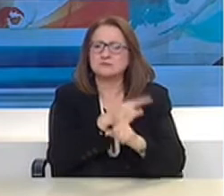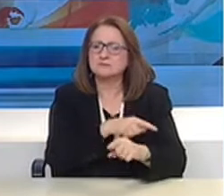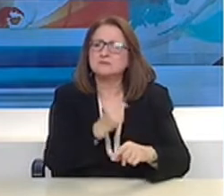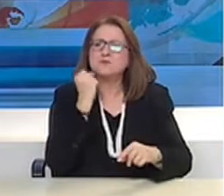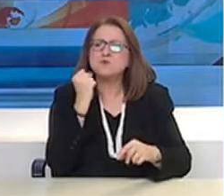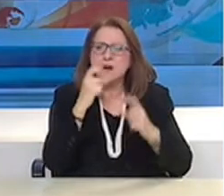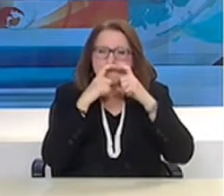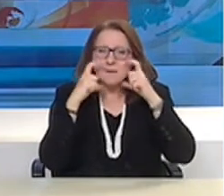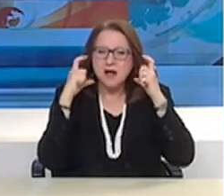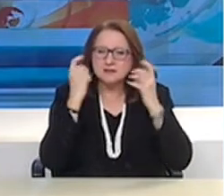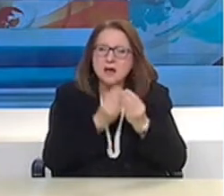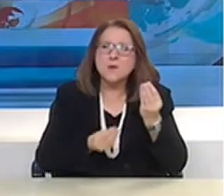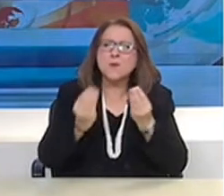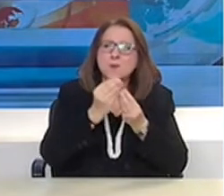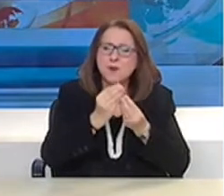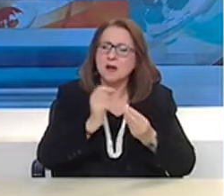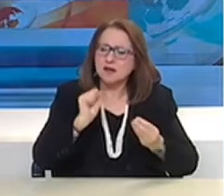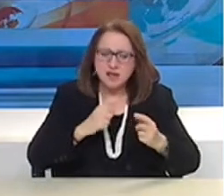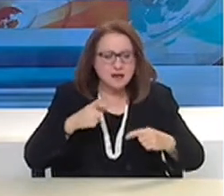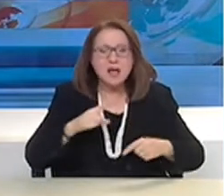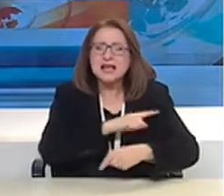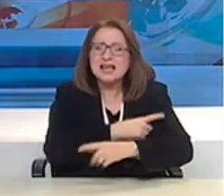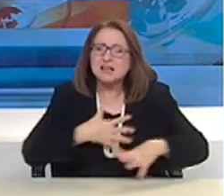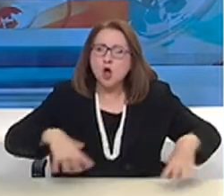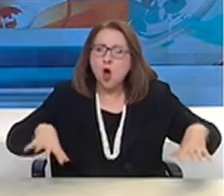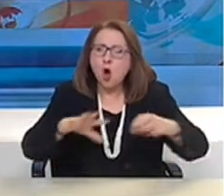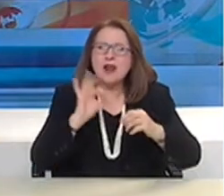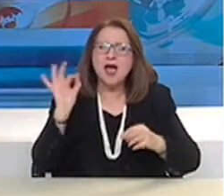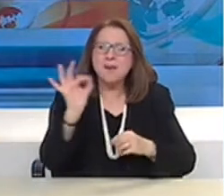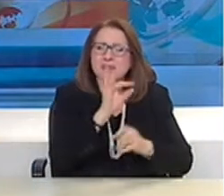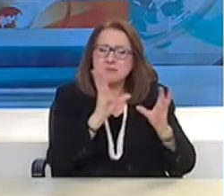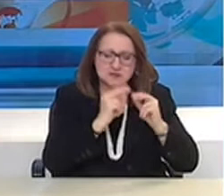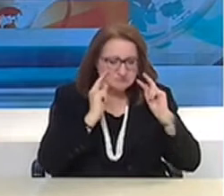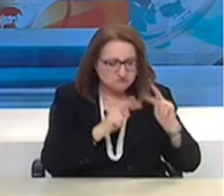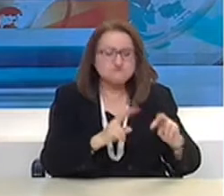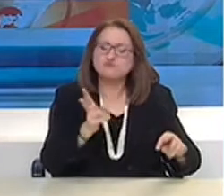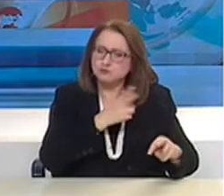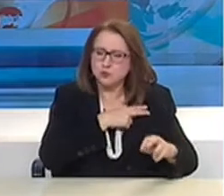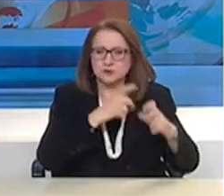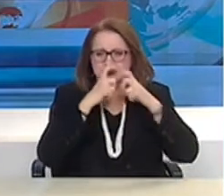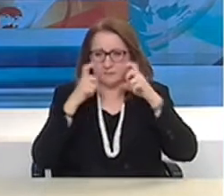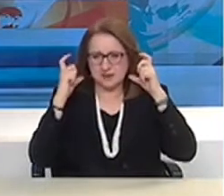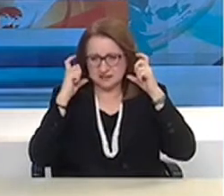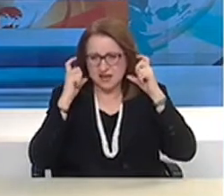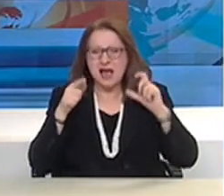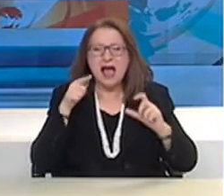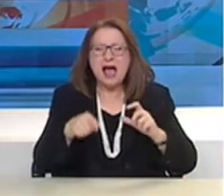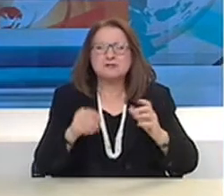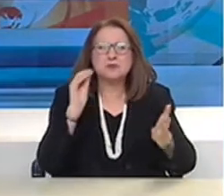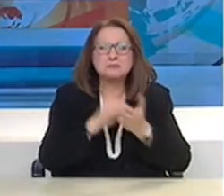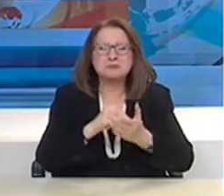την έγκριση της Επιτροπής των Λοιμοξιολόγων. Θα ήθελα να πω επίσης ότι σε ό,τι αφορά ανάρτηση στο